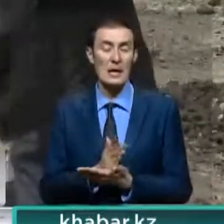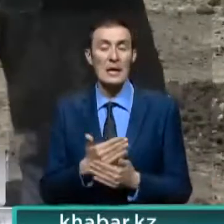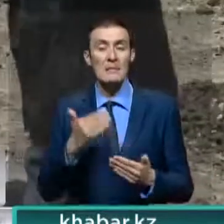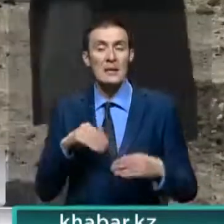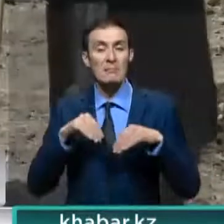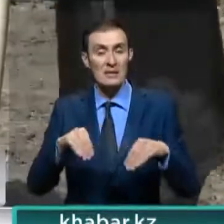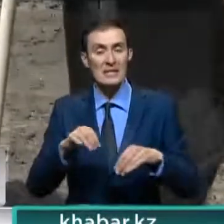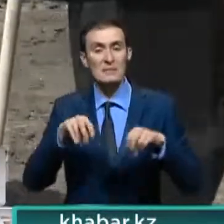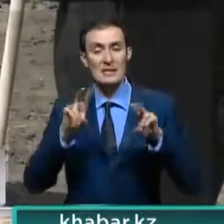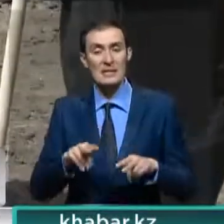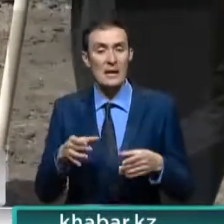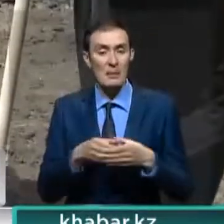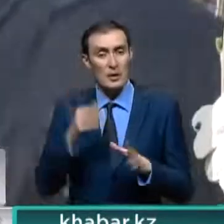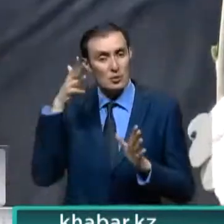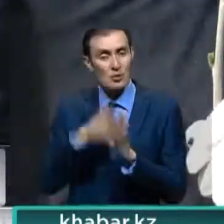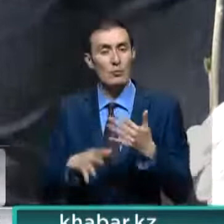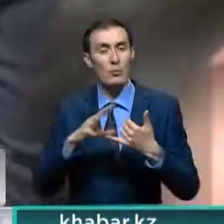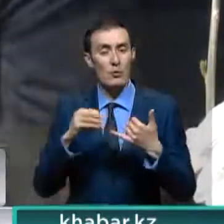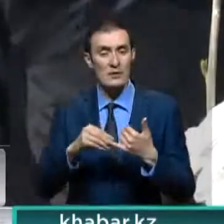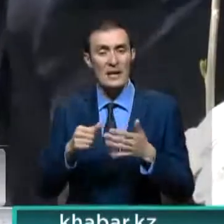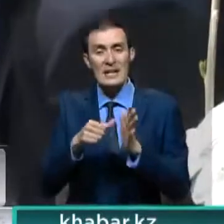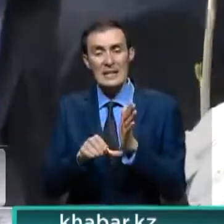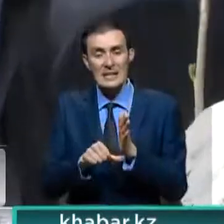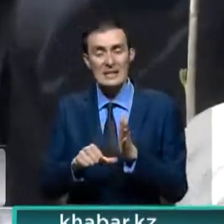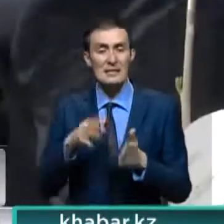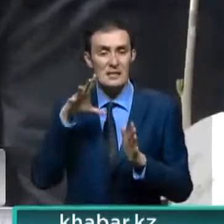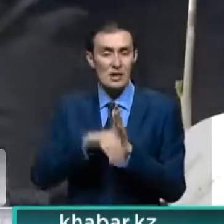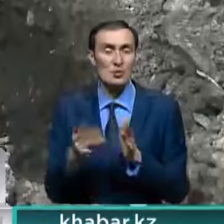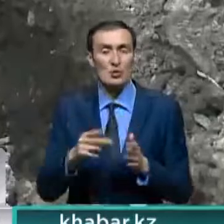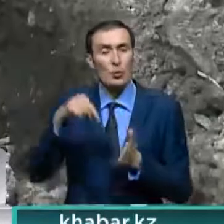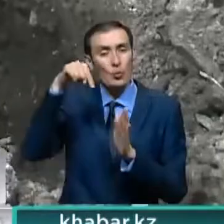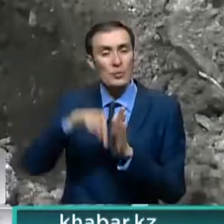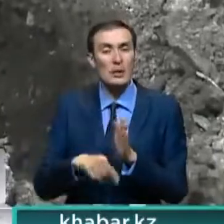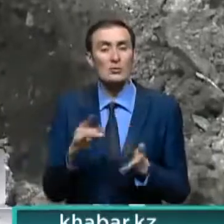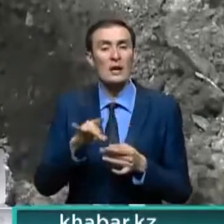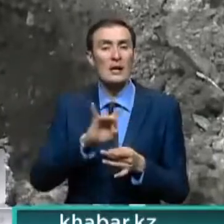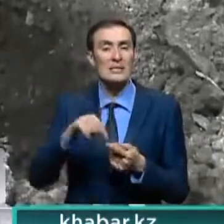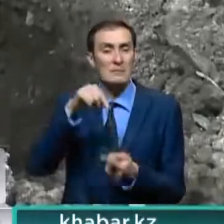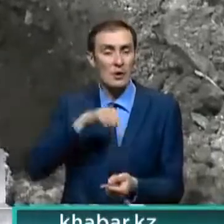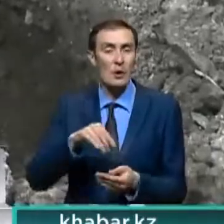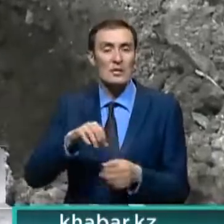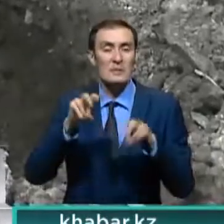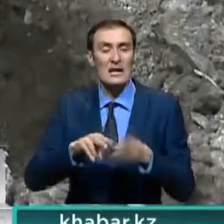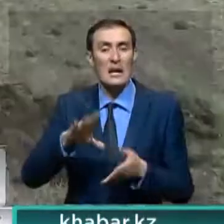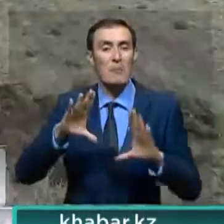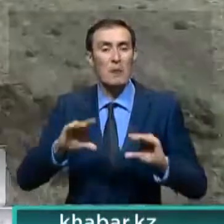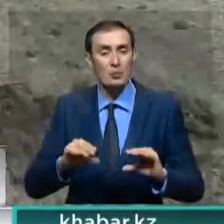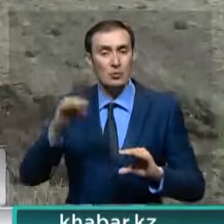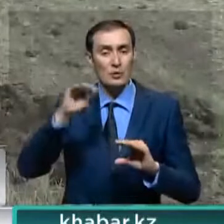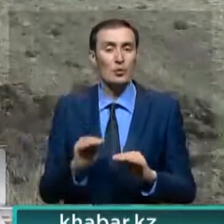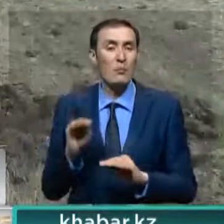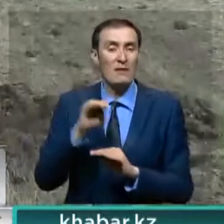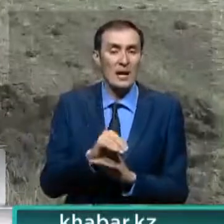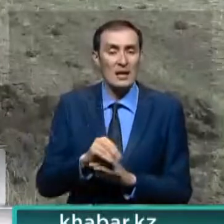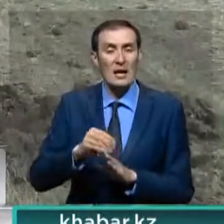посадкой саженцев специалисты компании изучили почву. Глинистая поверхность предполагает особую глубину лунок, на дне которых укладывается специальная подушка. Туда же